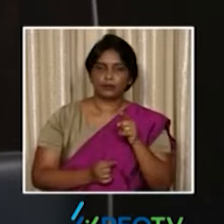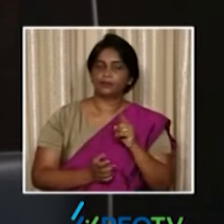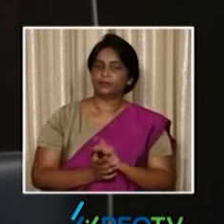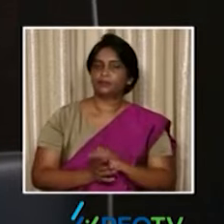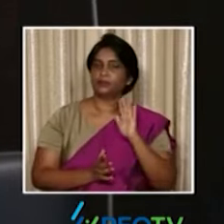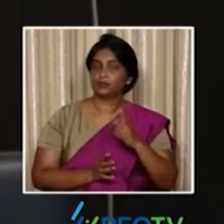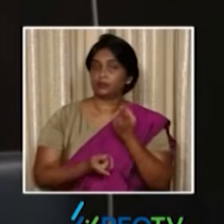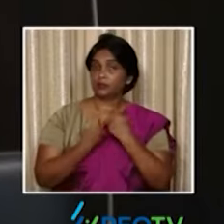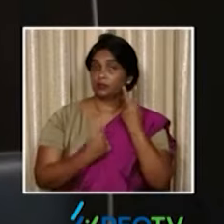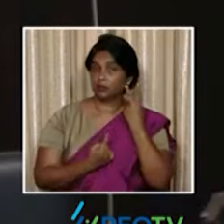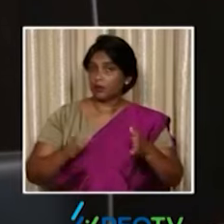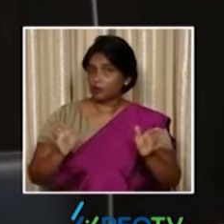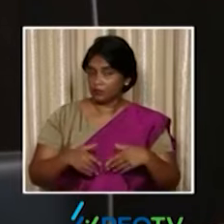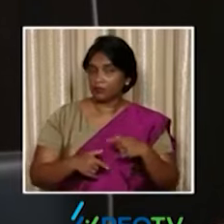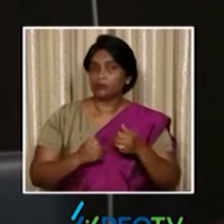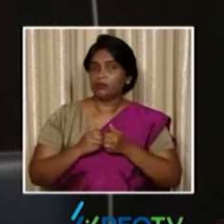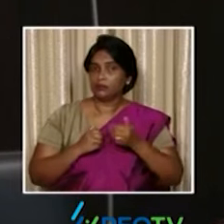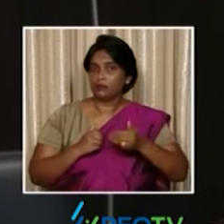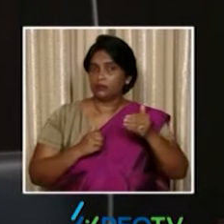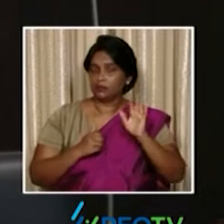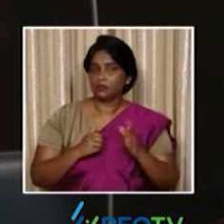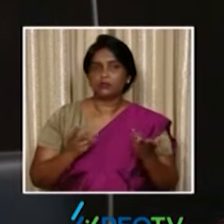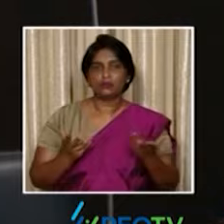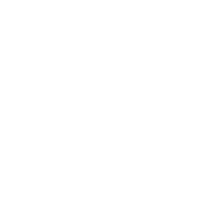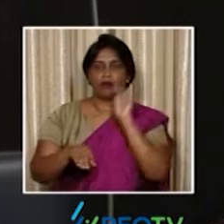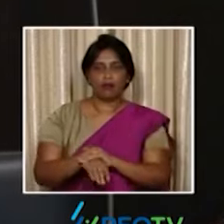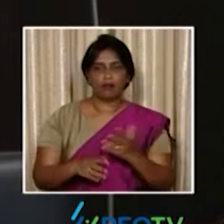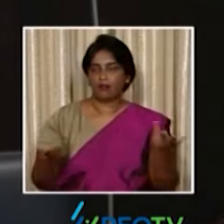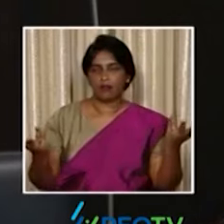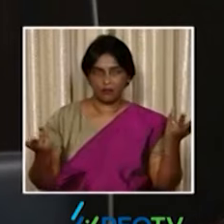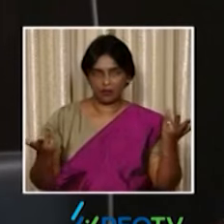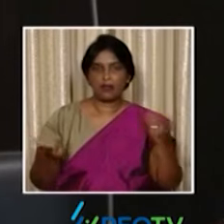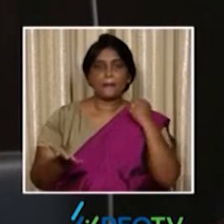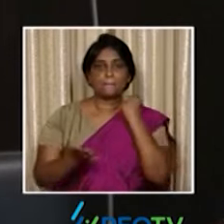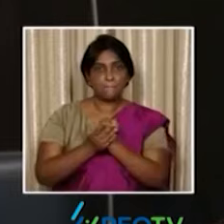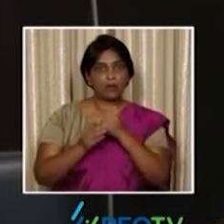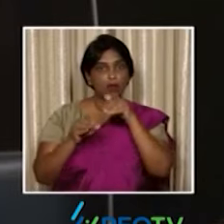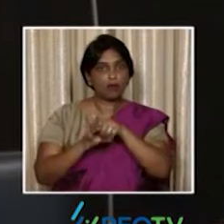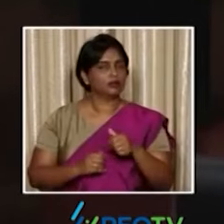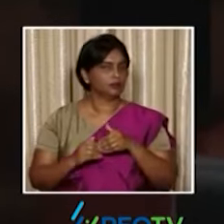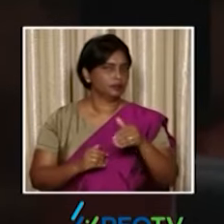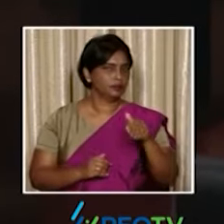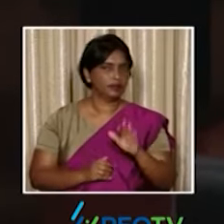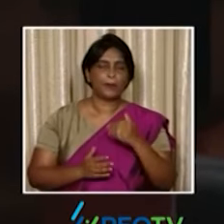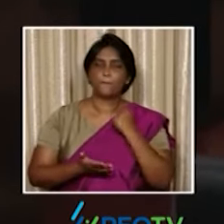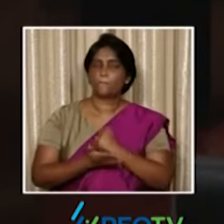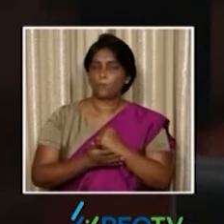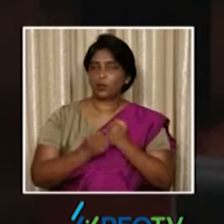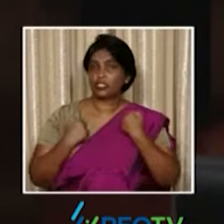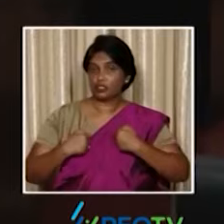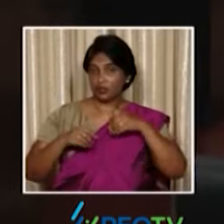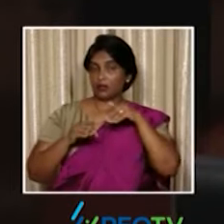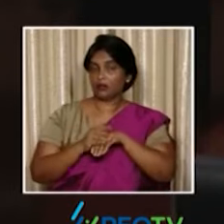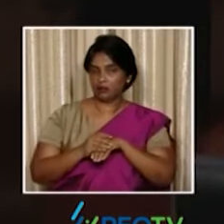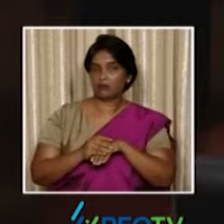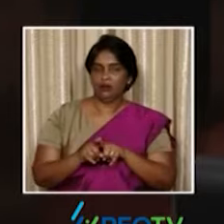සම්බන්ධයෙන් පරීක්ෂණ දෙකක් තාම කරගෙන යනවා කියන්නේ තාම හොරාල්ලලා නැහැ. එතකොට මහ බැංකුව ඇතුලේ තාම හොරෙක් ඉන්නවා. මහ බැංකුව අභ්‍යන්තර